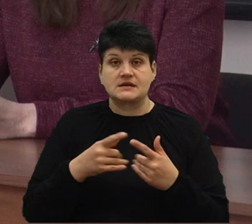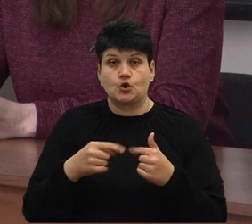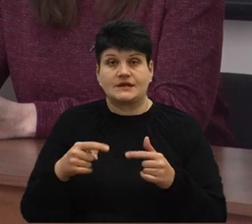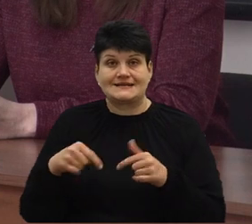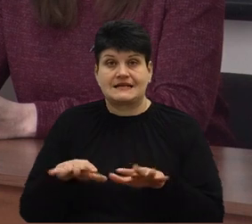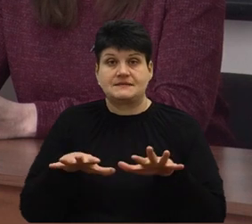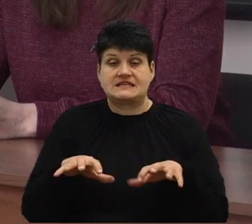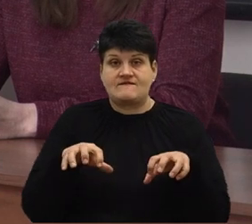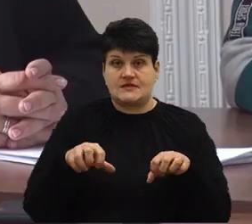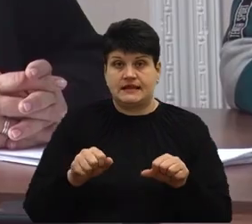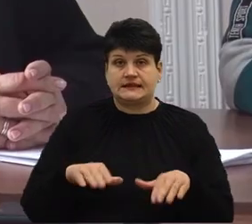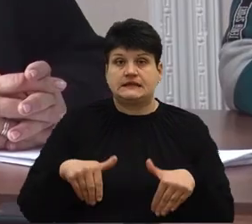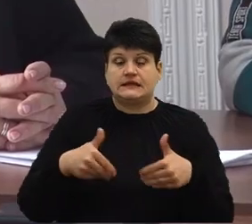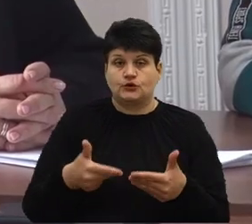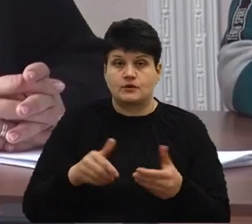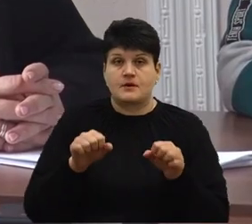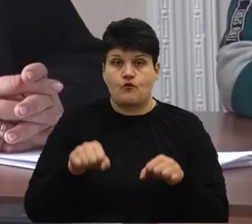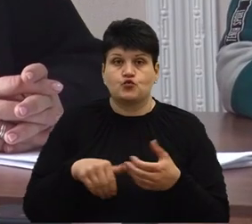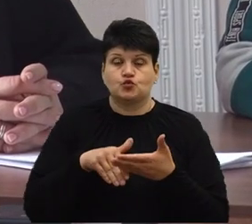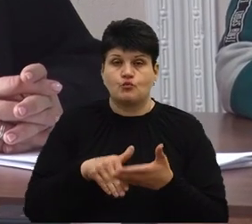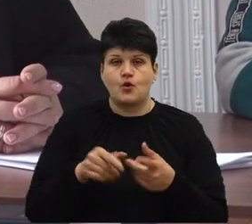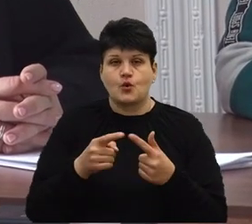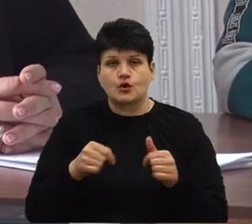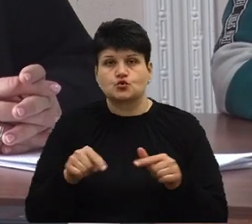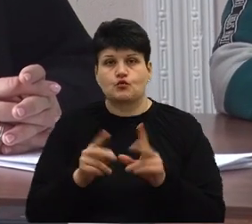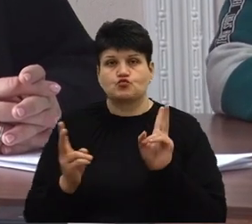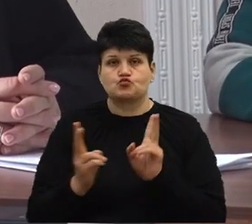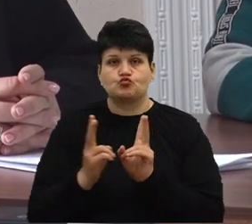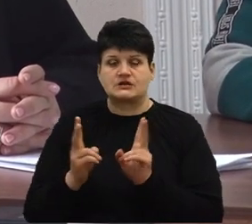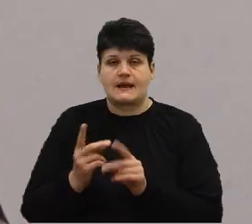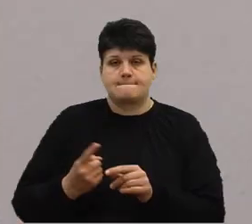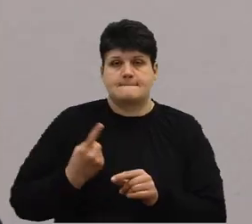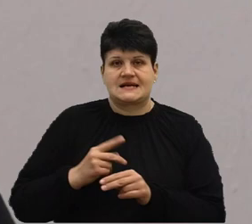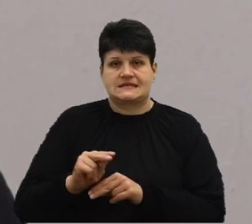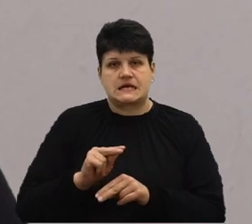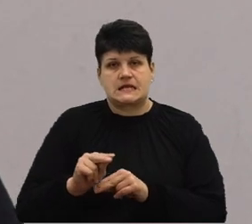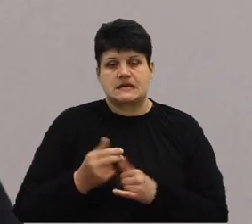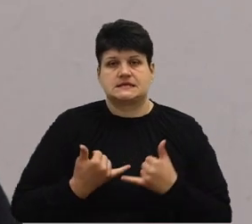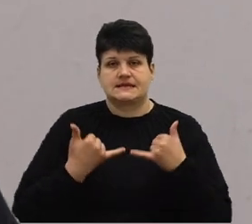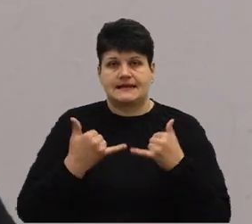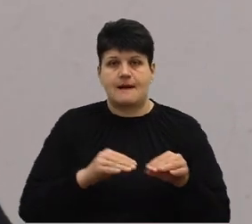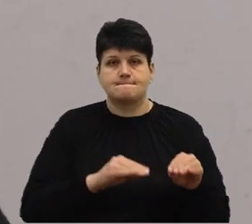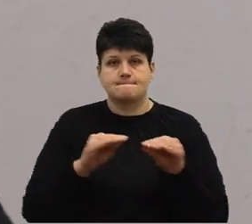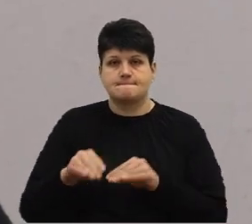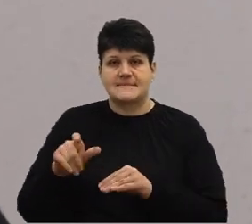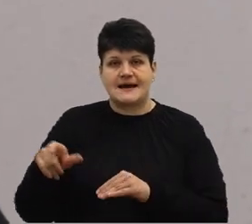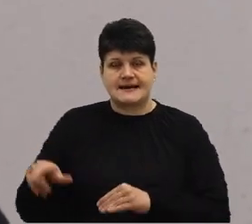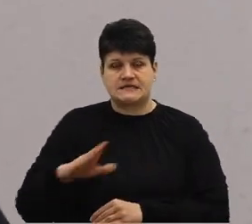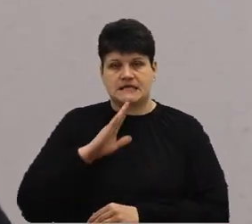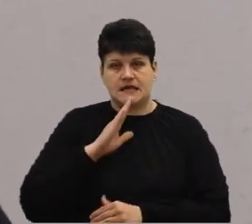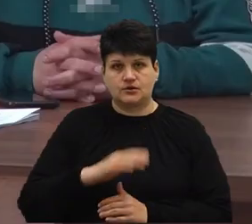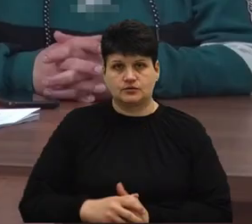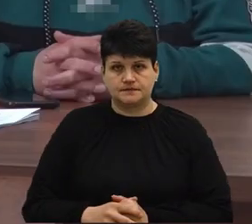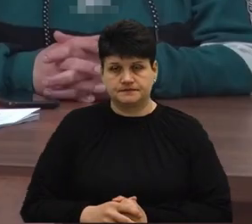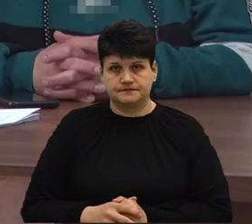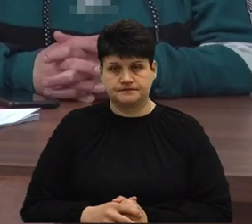та місцева Влада надають правову допомогу та організовують зустрічі і майстер-класи для переселенок розповідає керівниця проєкту Валентина